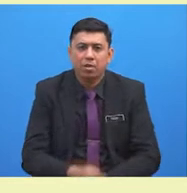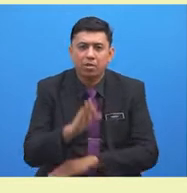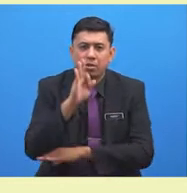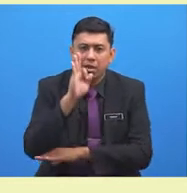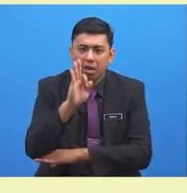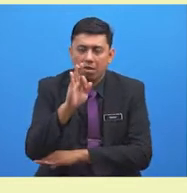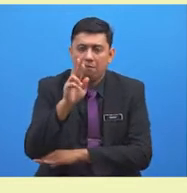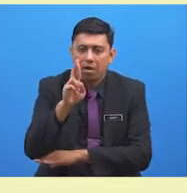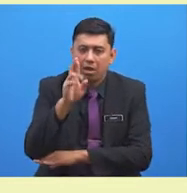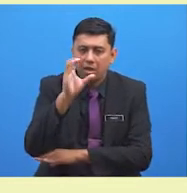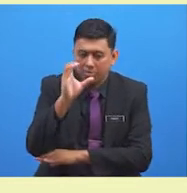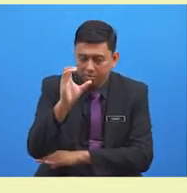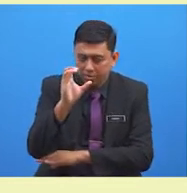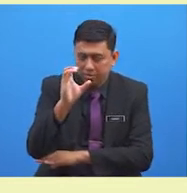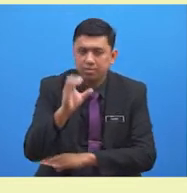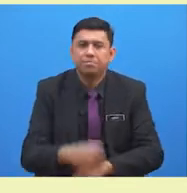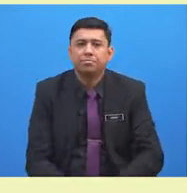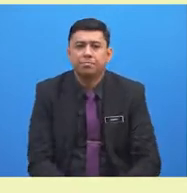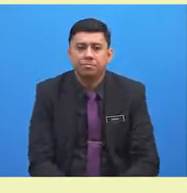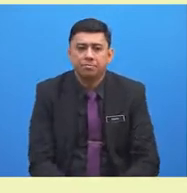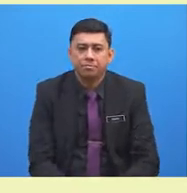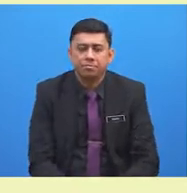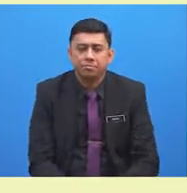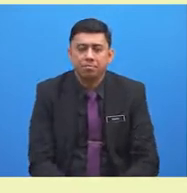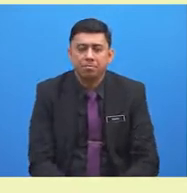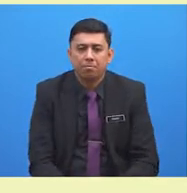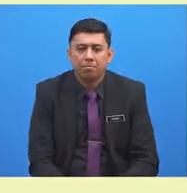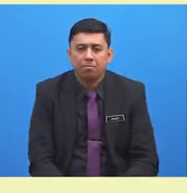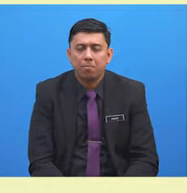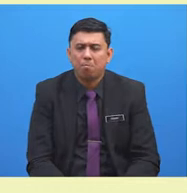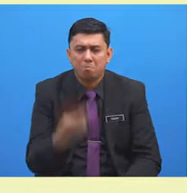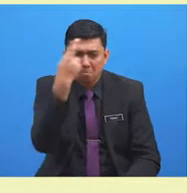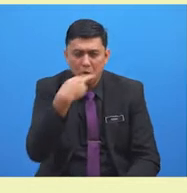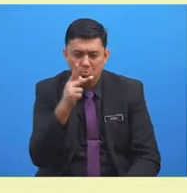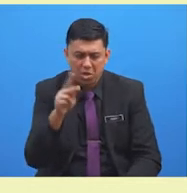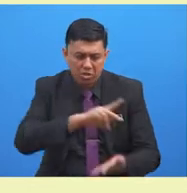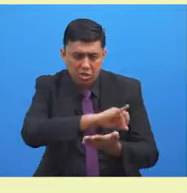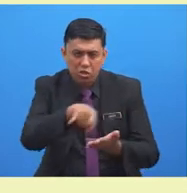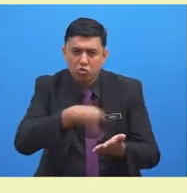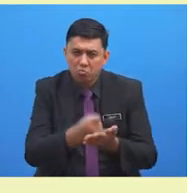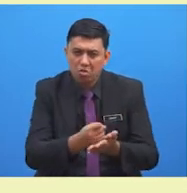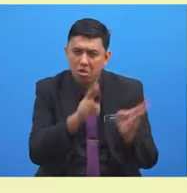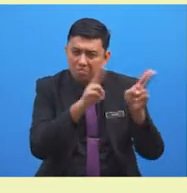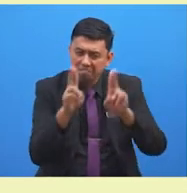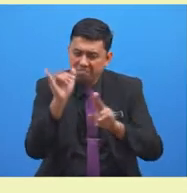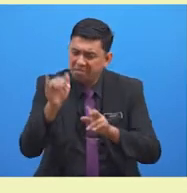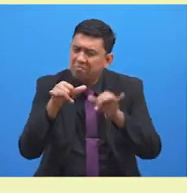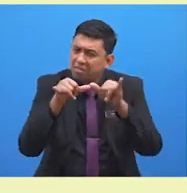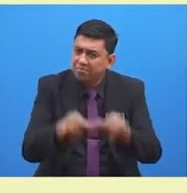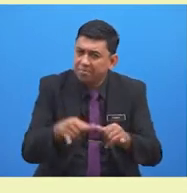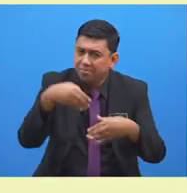merupakan jumlah udara yang tertinggal di dalam paru-paru selepas pernafasan normal dihembus